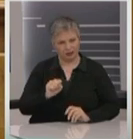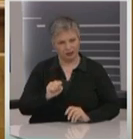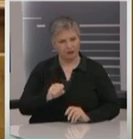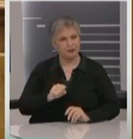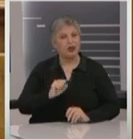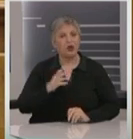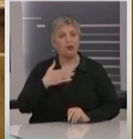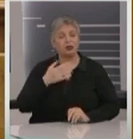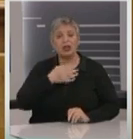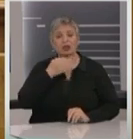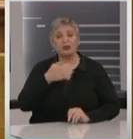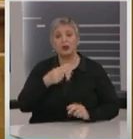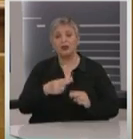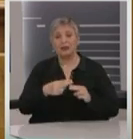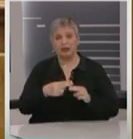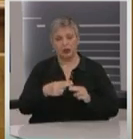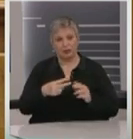Μέσα στο 2017